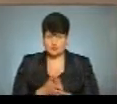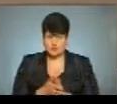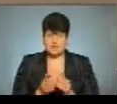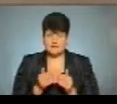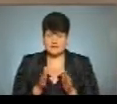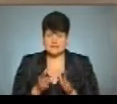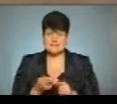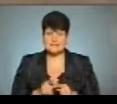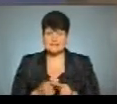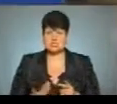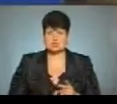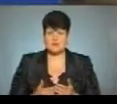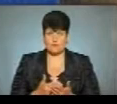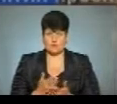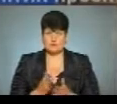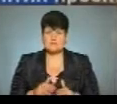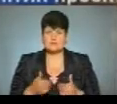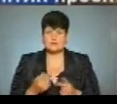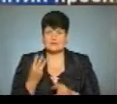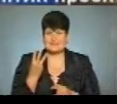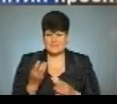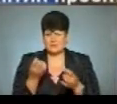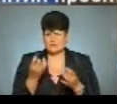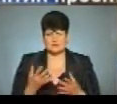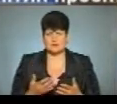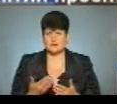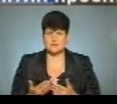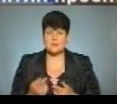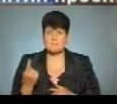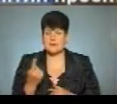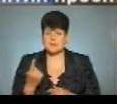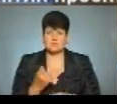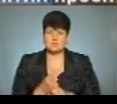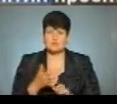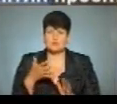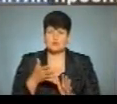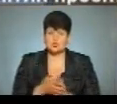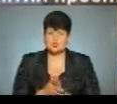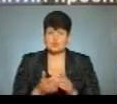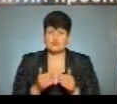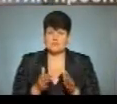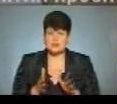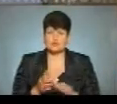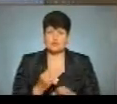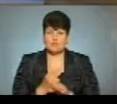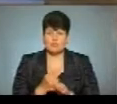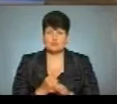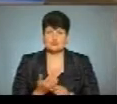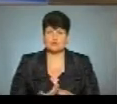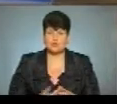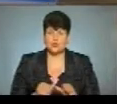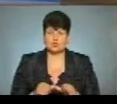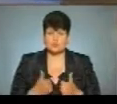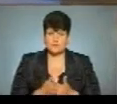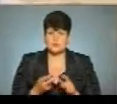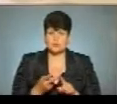відкритості, це, наприклад, житлова політика. Ми запропонували три дуже прості кроки. Перше – зробити прозорою, відкритою роботу житлової комісії.